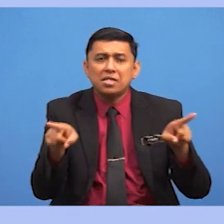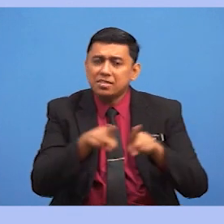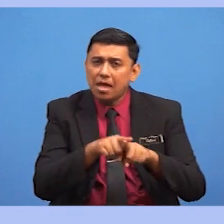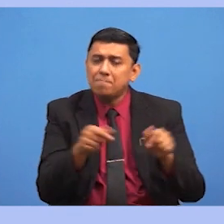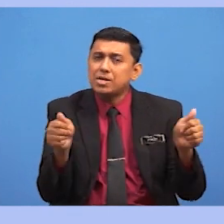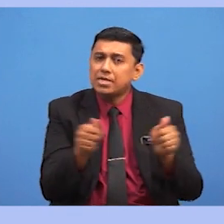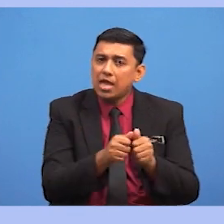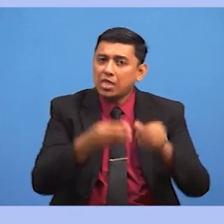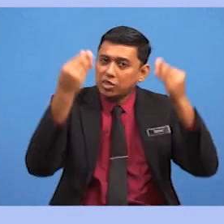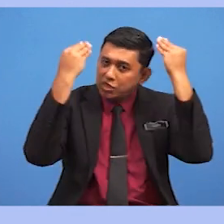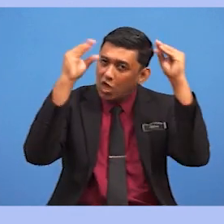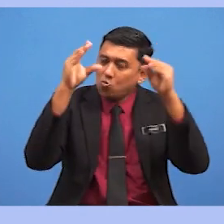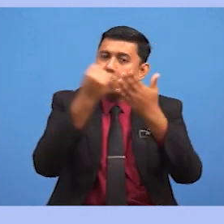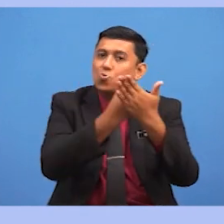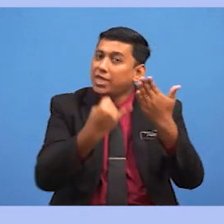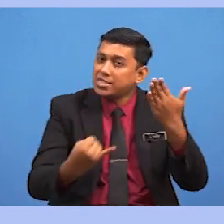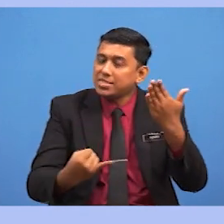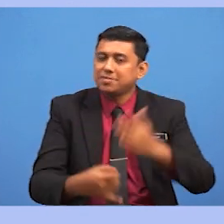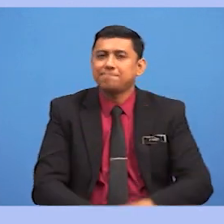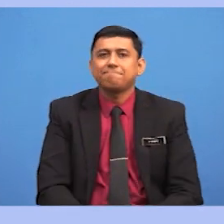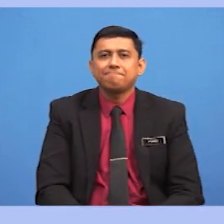adalah sama seperti yang cikgu lukis?